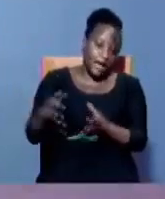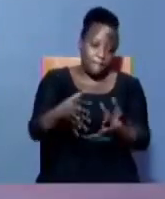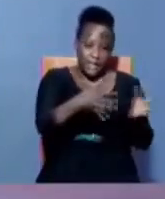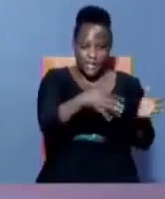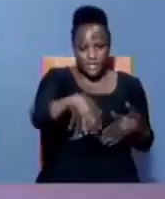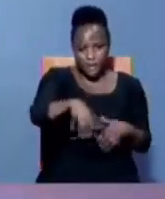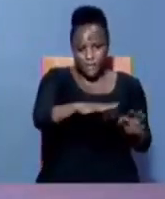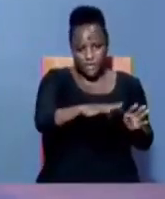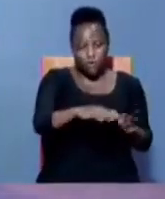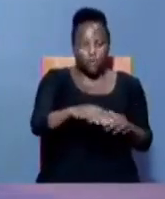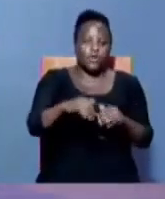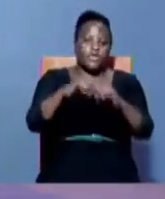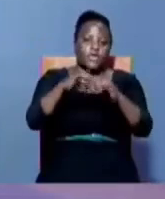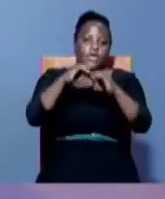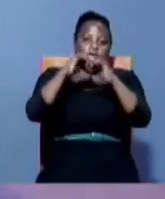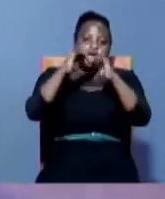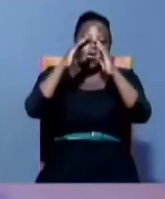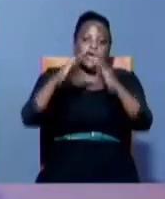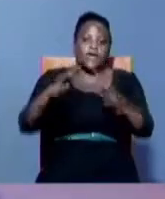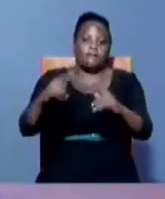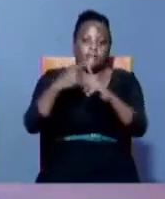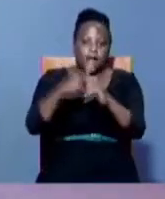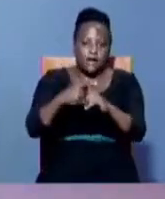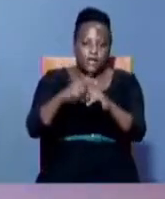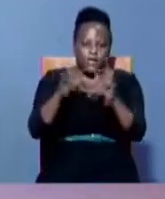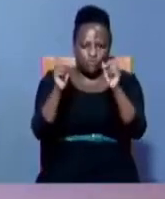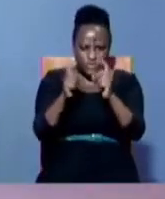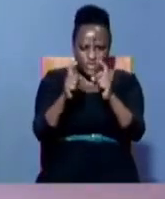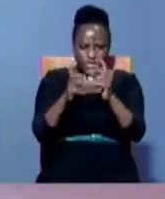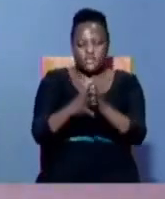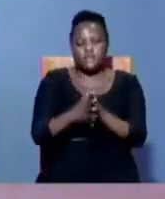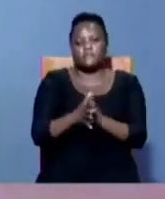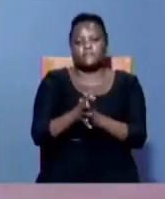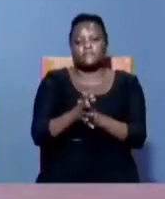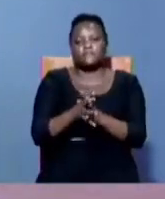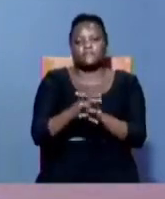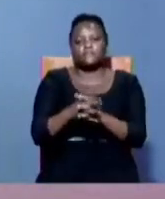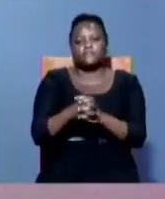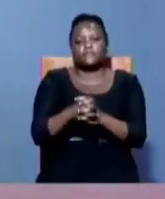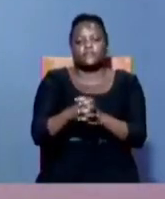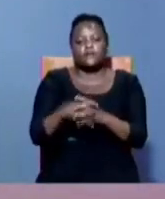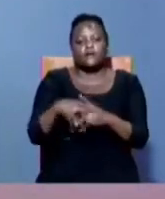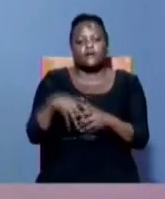hekaruni. Zipofika pale, kesho yake akamwambia njoo usichukue. Musa alipokwenda